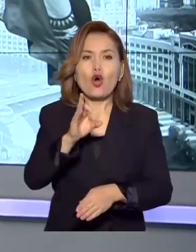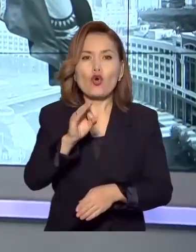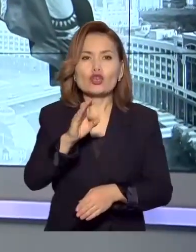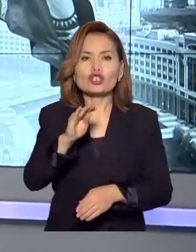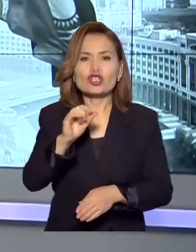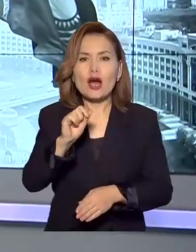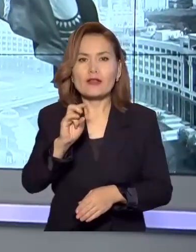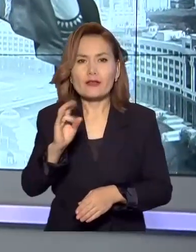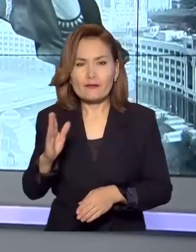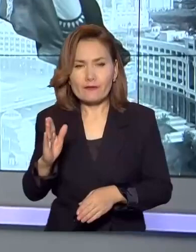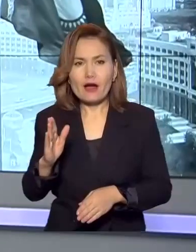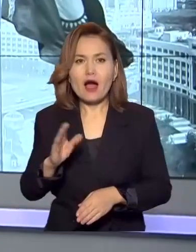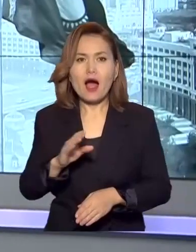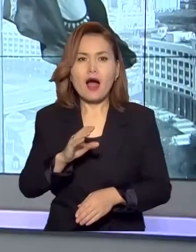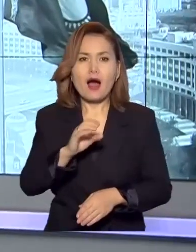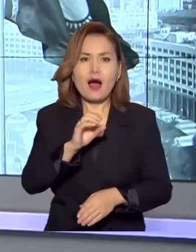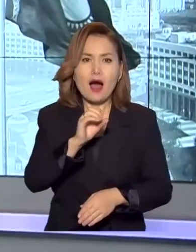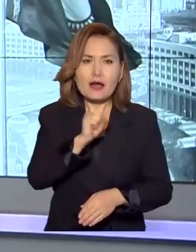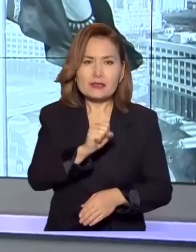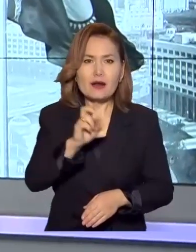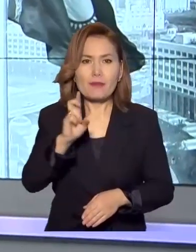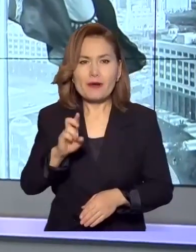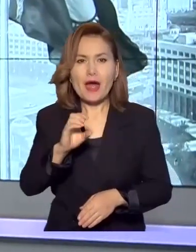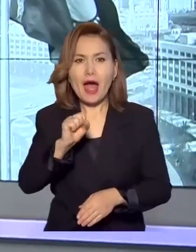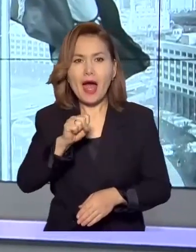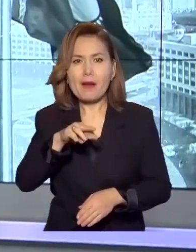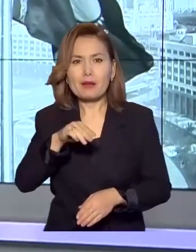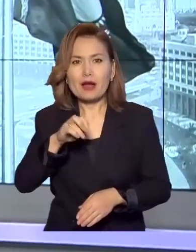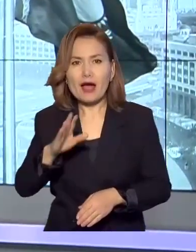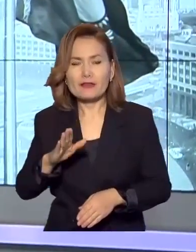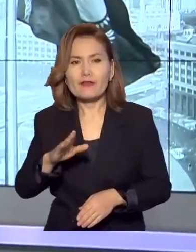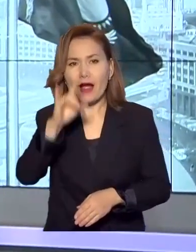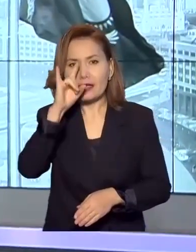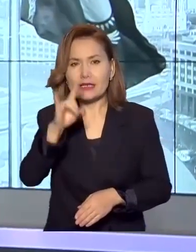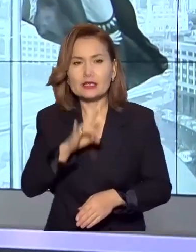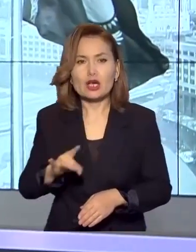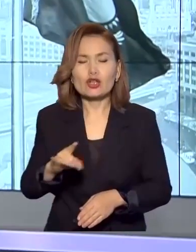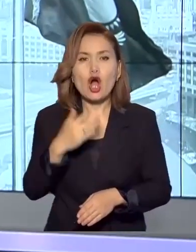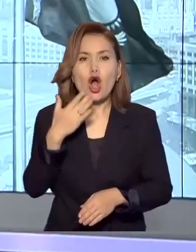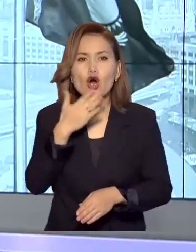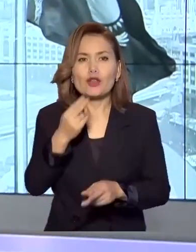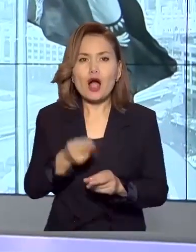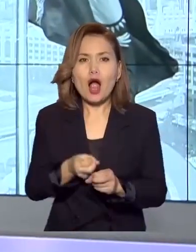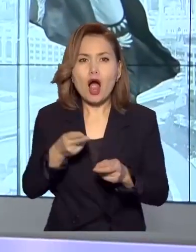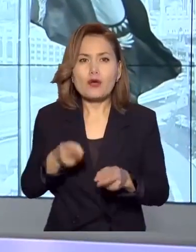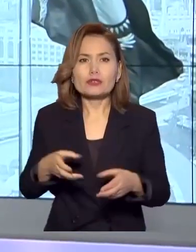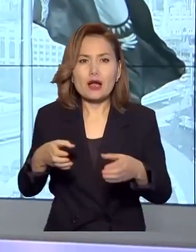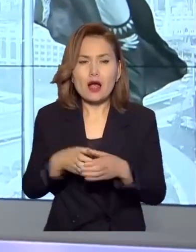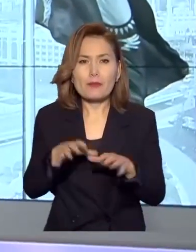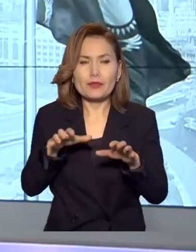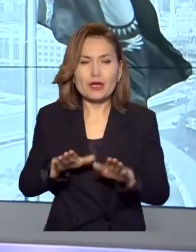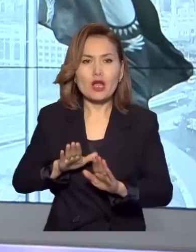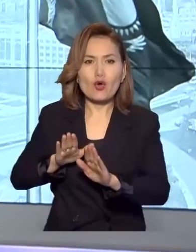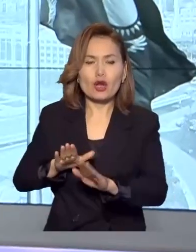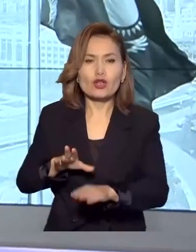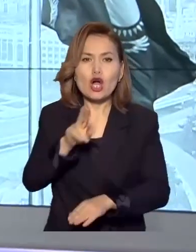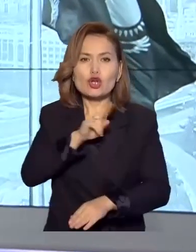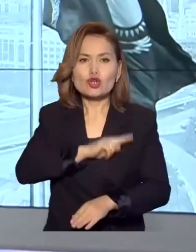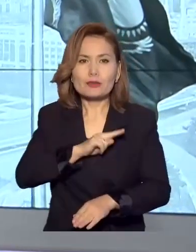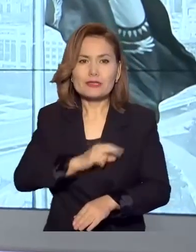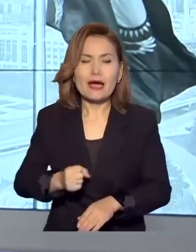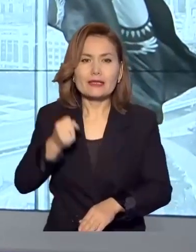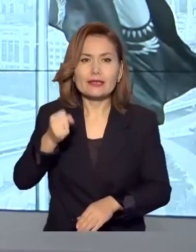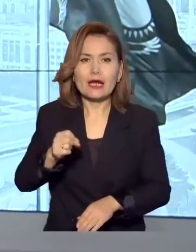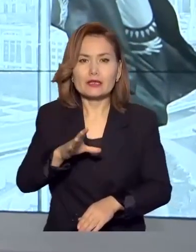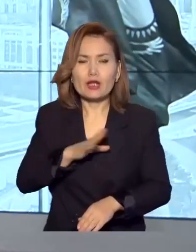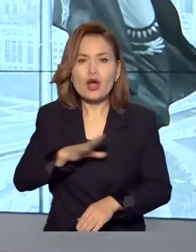Жамалбекұлы Қосшанов және Асқар Баймерденұлы Әмірханов Қазақстан Республикасы Ұлттық қауіпсіздік комитеті төрағасының орынбасарлары болып